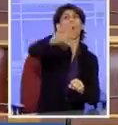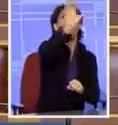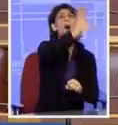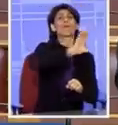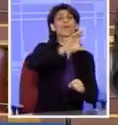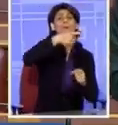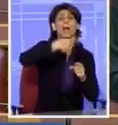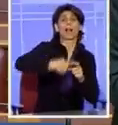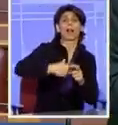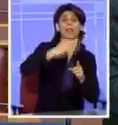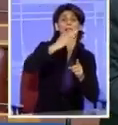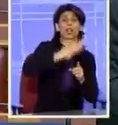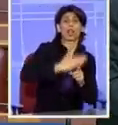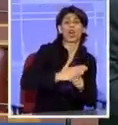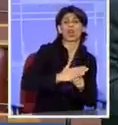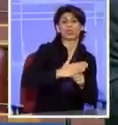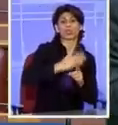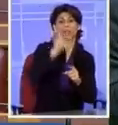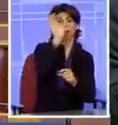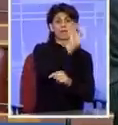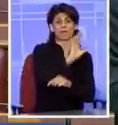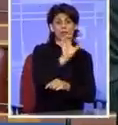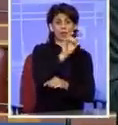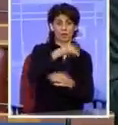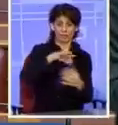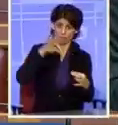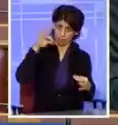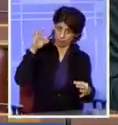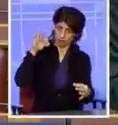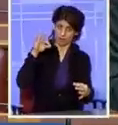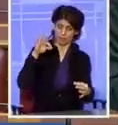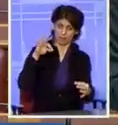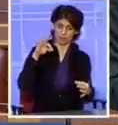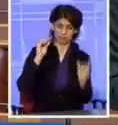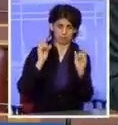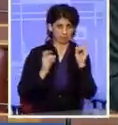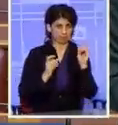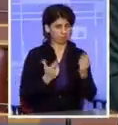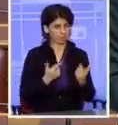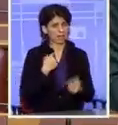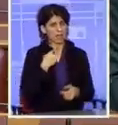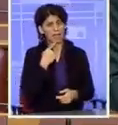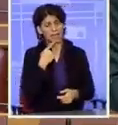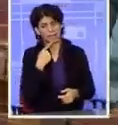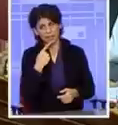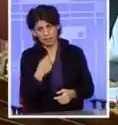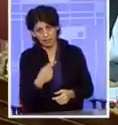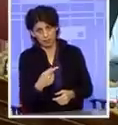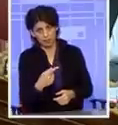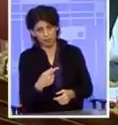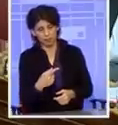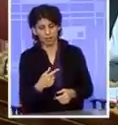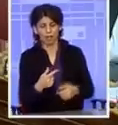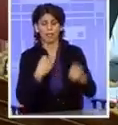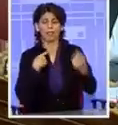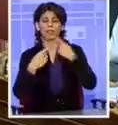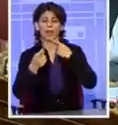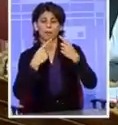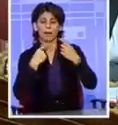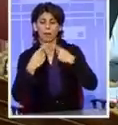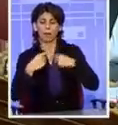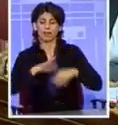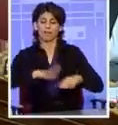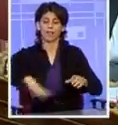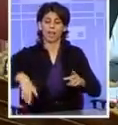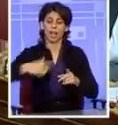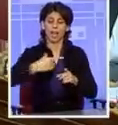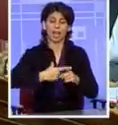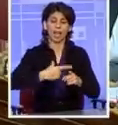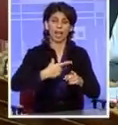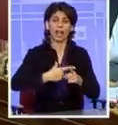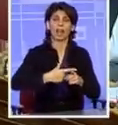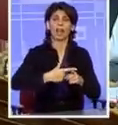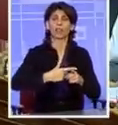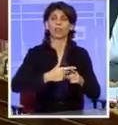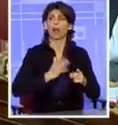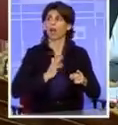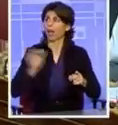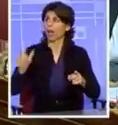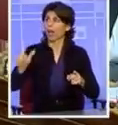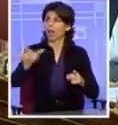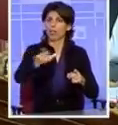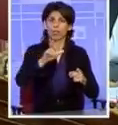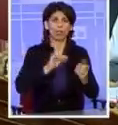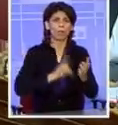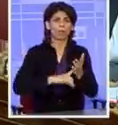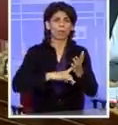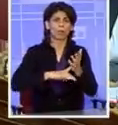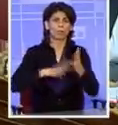Μας λέτε όσο συνεχίζεται η διαπραγμάτευση, ο ελληνικός λαός περίπου πρέπει να είναι στο σκοτάδι. Δεν είναι έτσι. Και εν